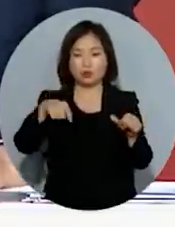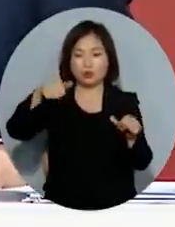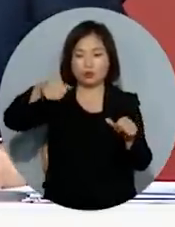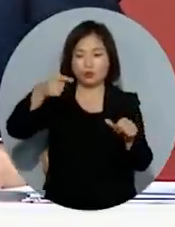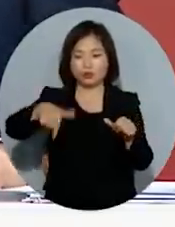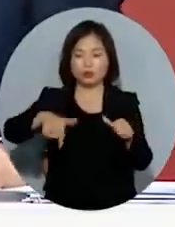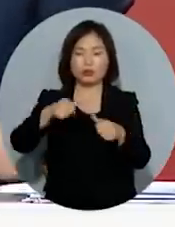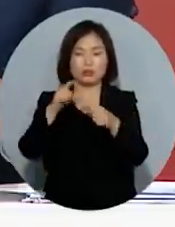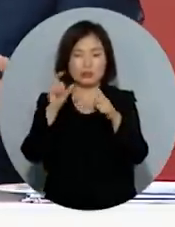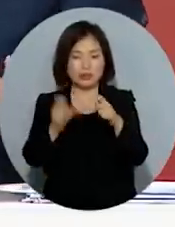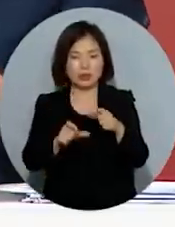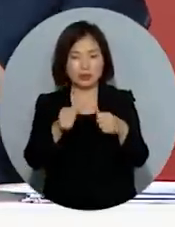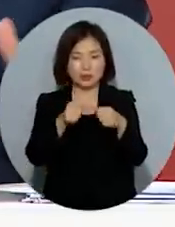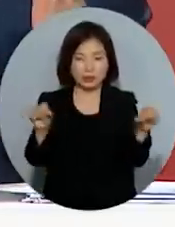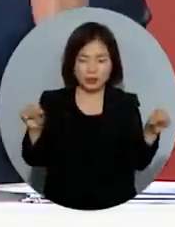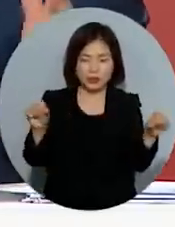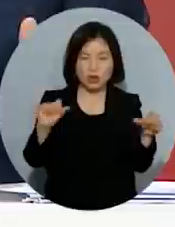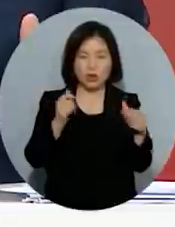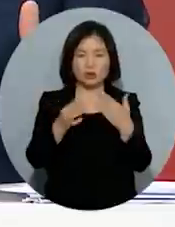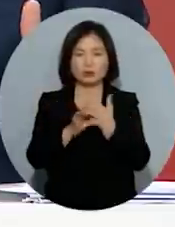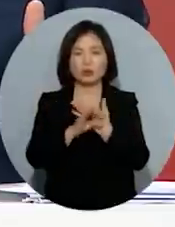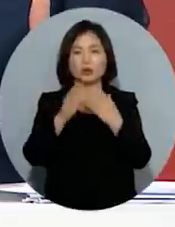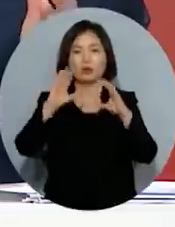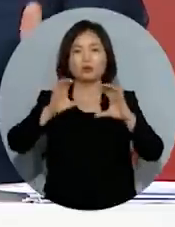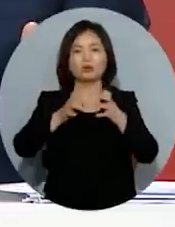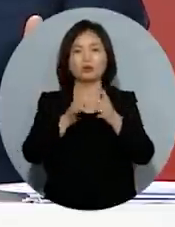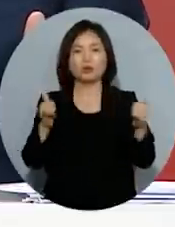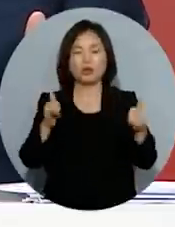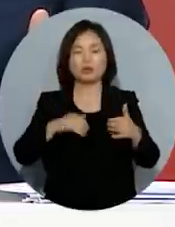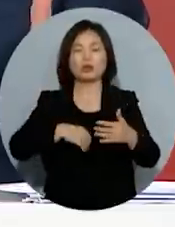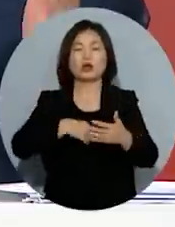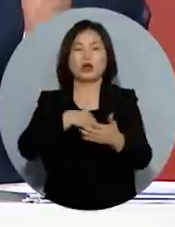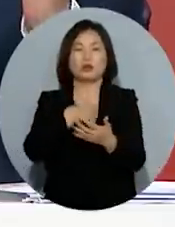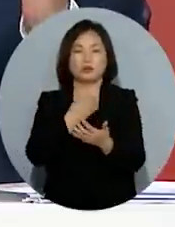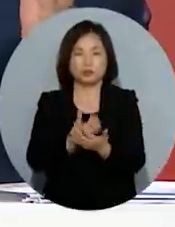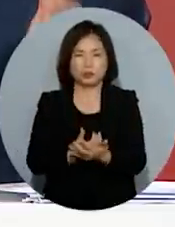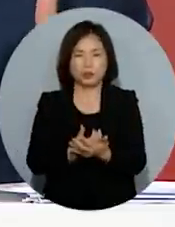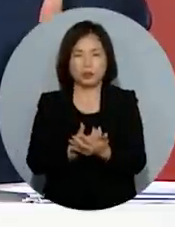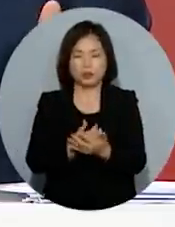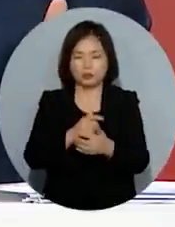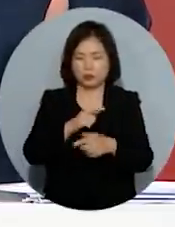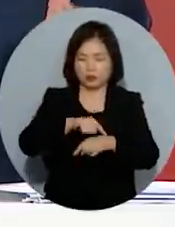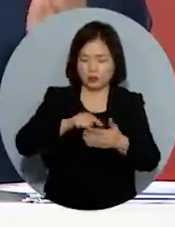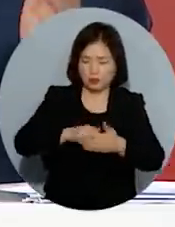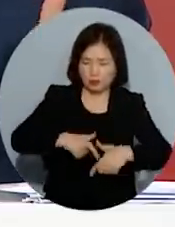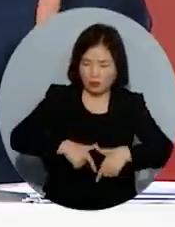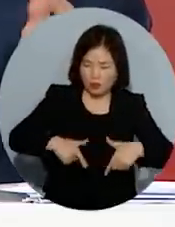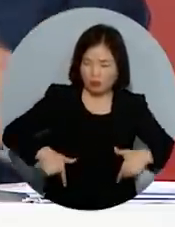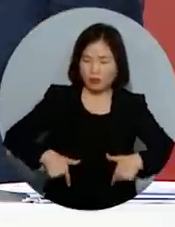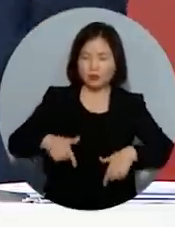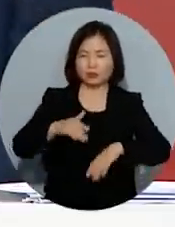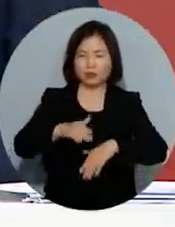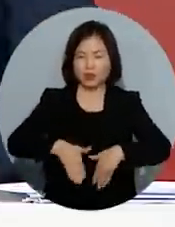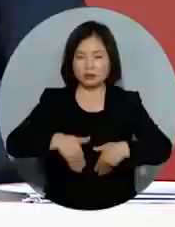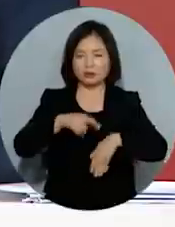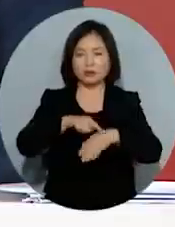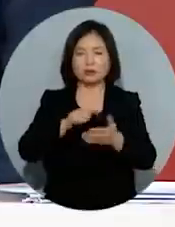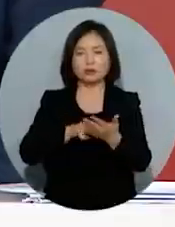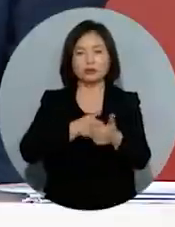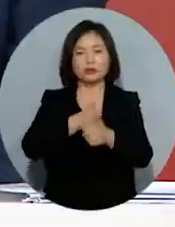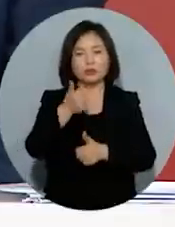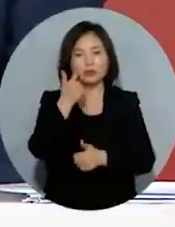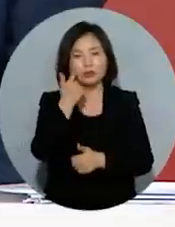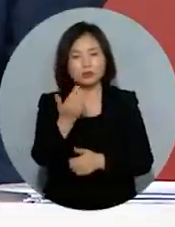강함으로 깨야 됩니까? 아니면 국민들을 감동시키는 넓은 포용력과 따뜻한 가슴으로 이겨야